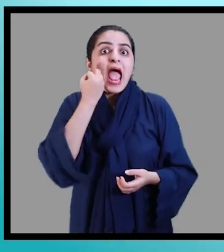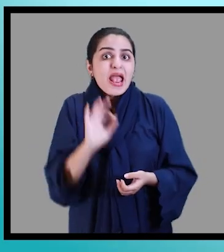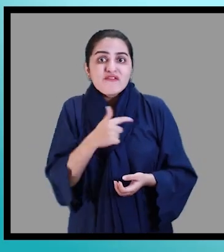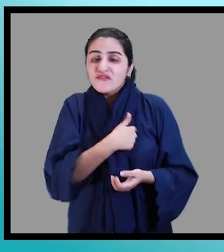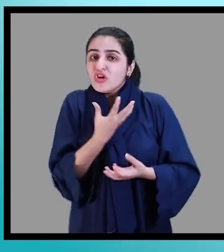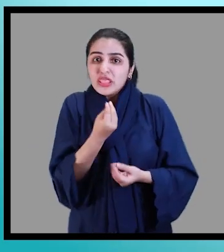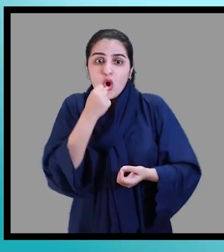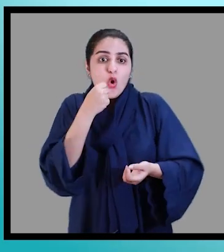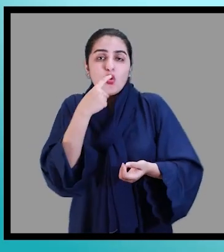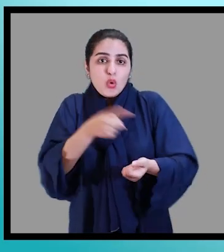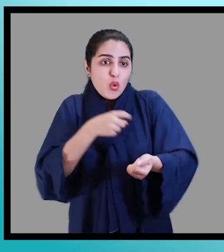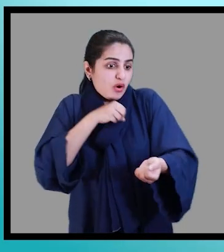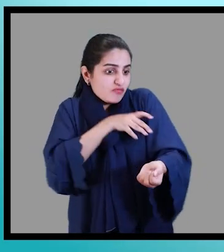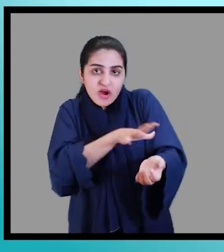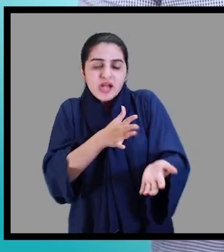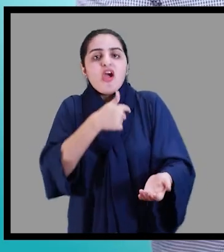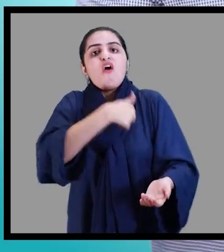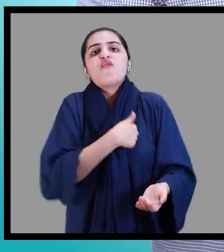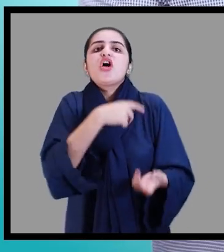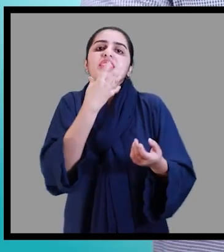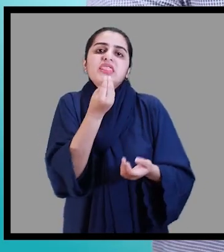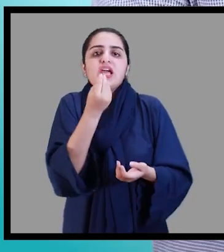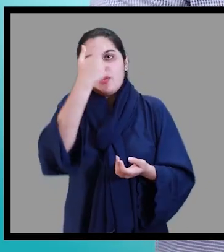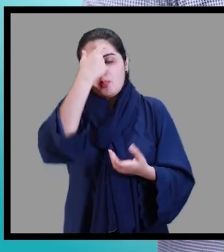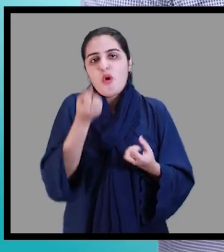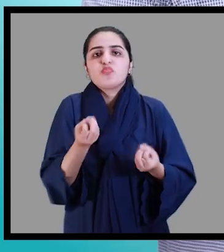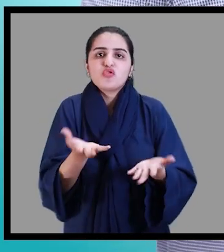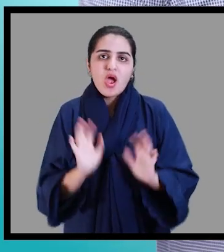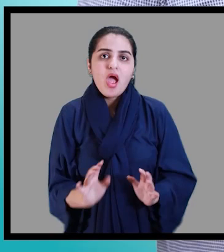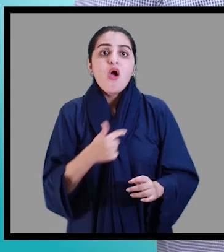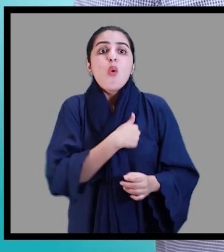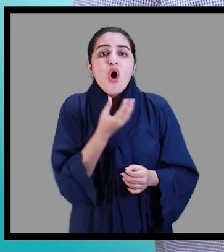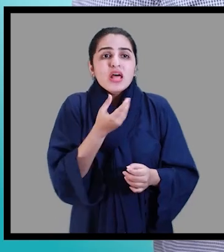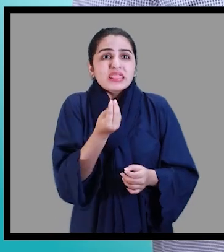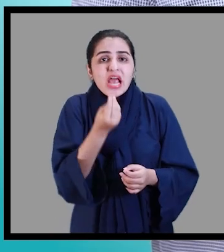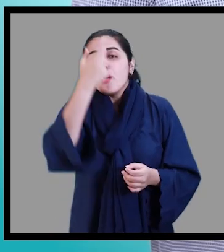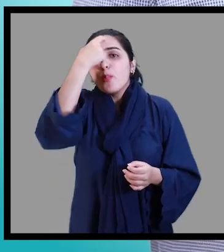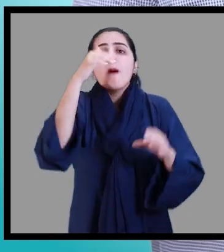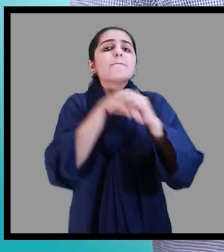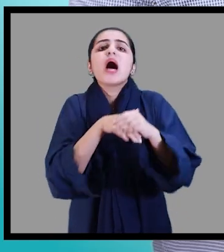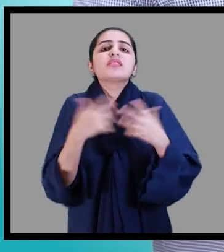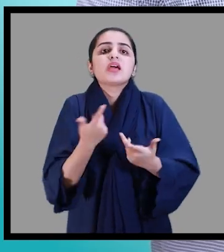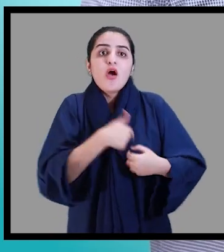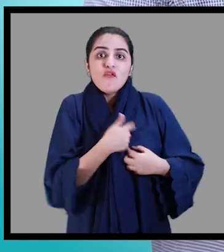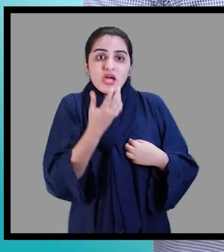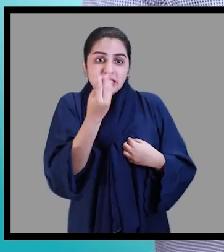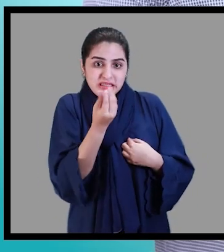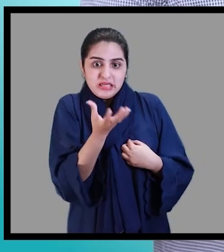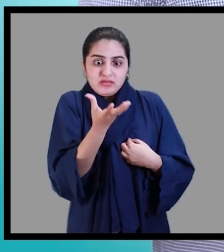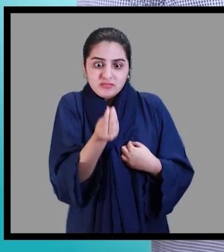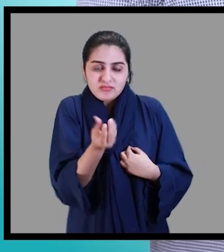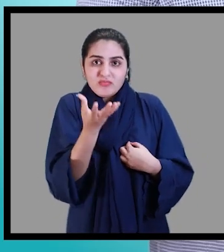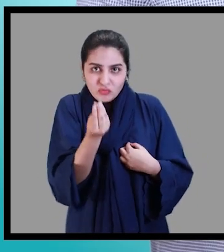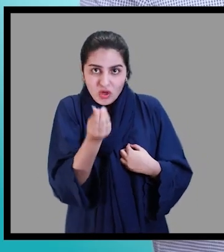से कासिर हो तो इसको हार्ट फेलियर कहते हैं। कार्डियक फेलियर यानी हार्ट फेलियर वो कंडीशन है जहां पर दिल धड़कने के